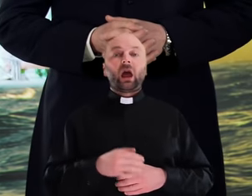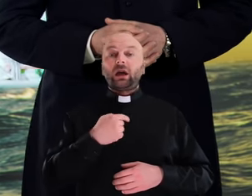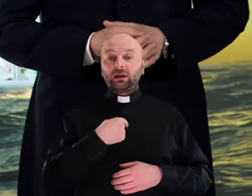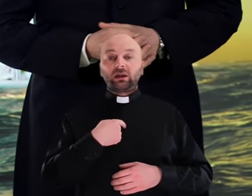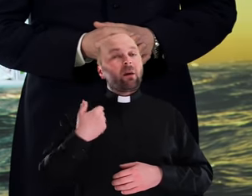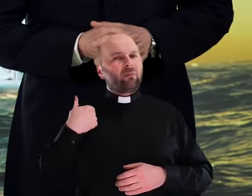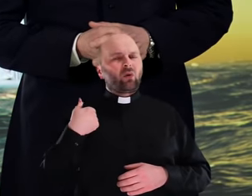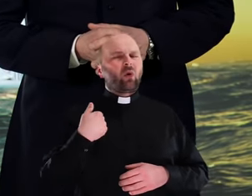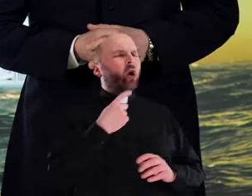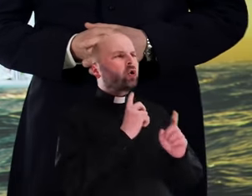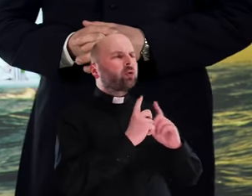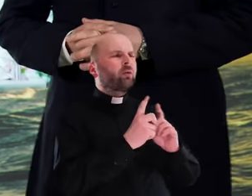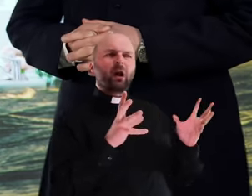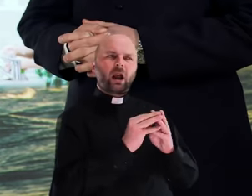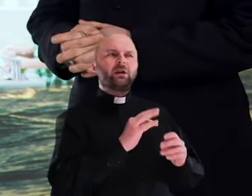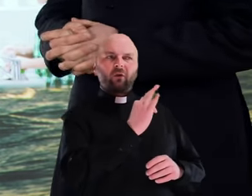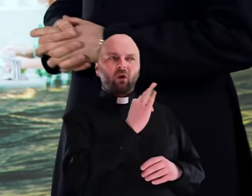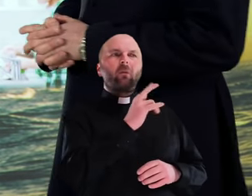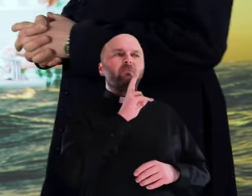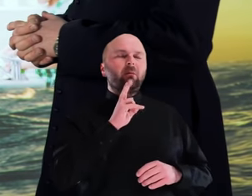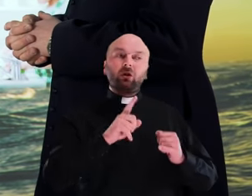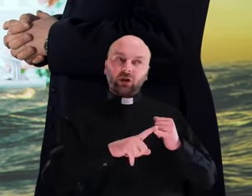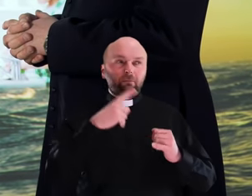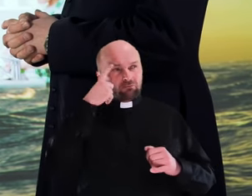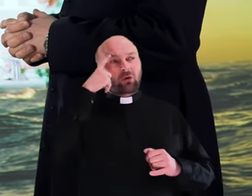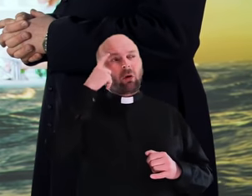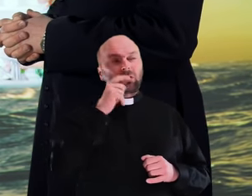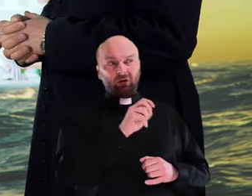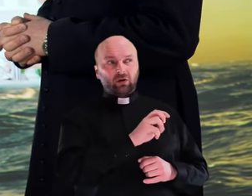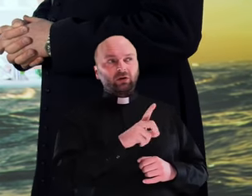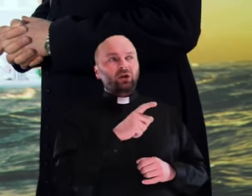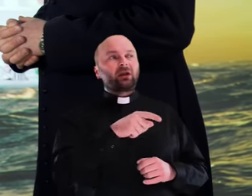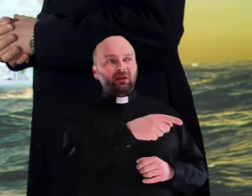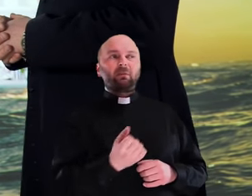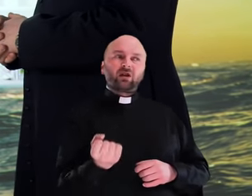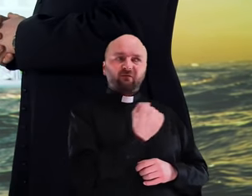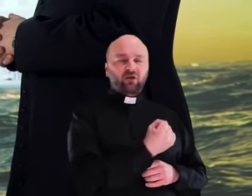z twoją mamą i chyba prosiła ci przypomnieć, że miałeś wynieść śmieci.